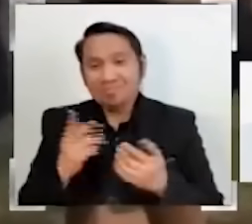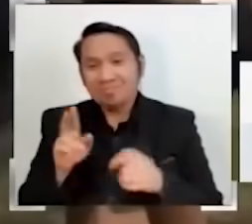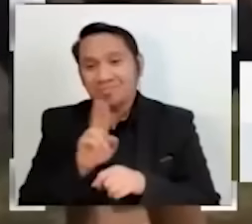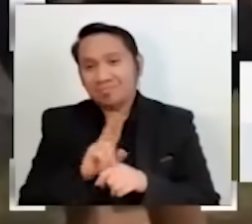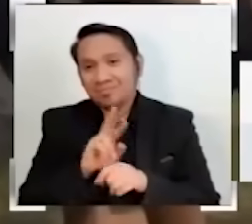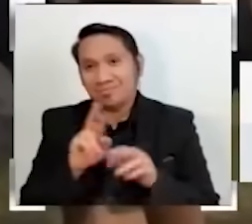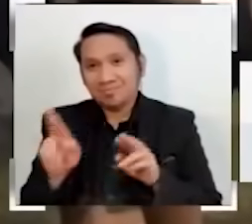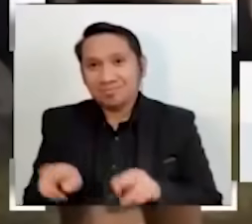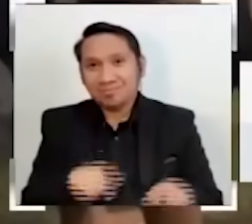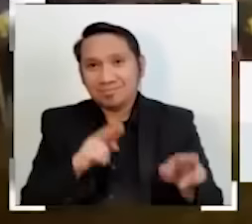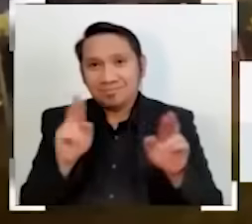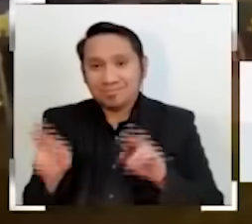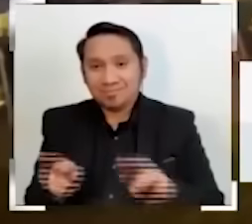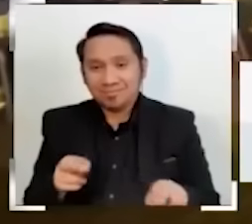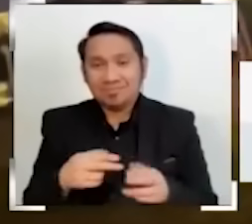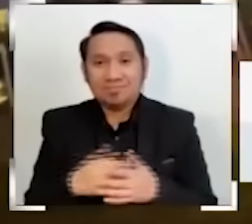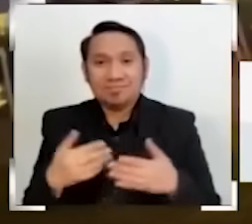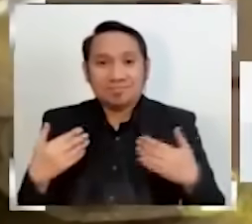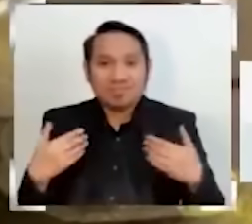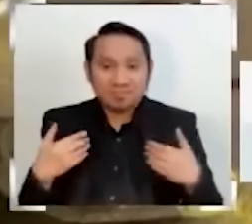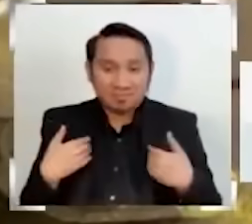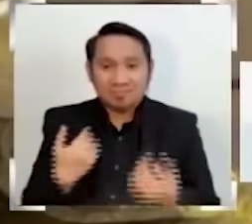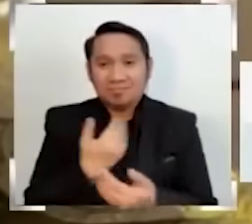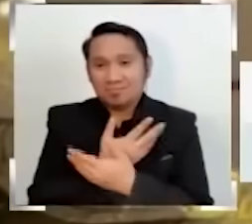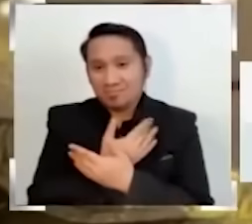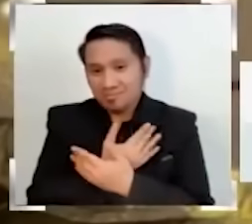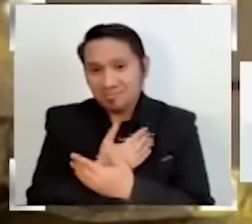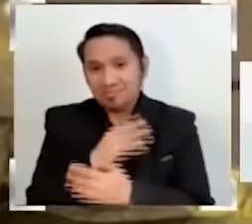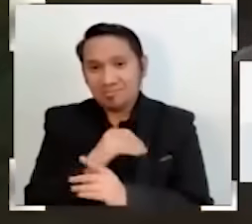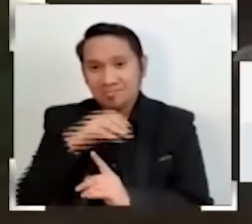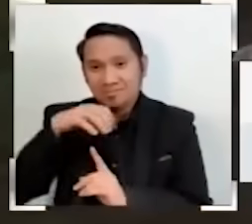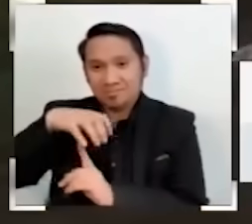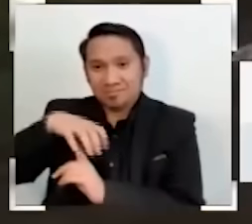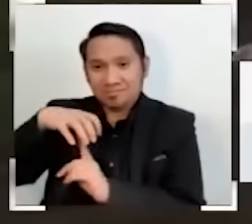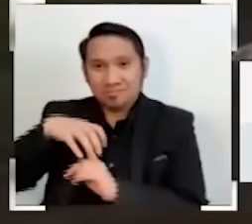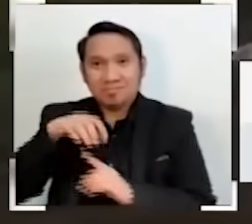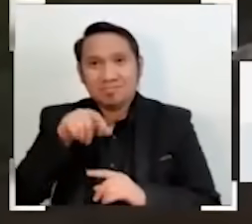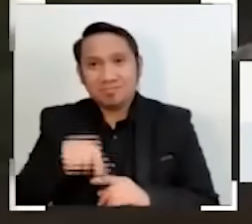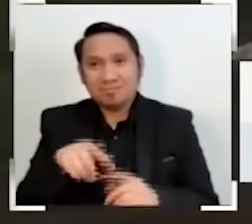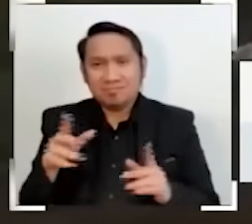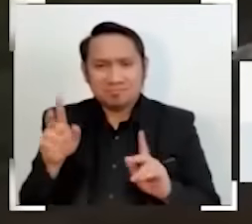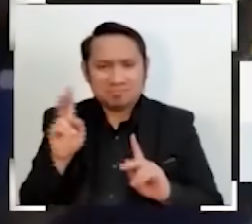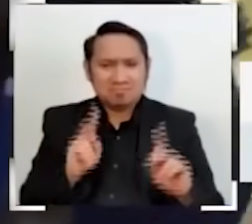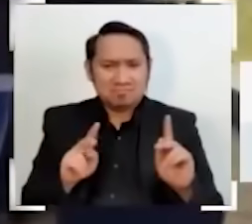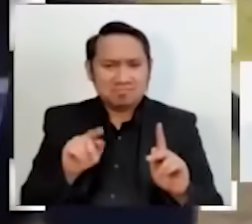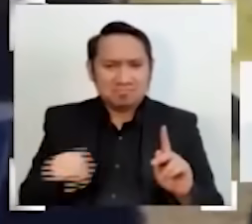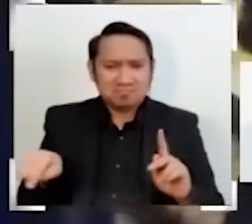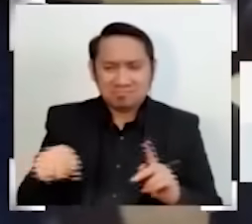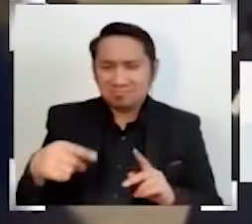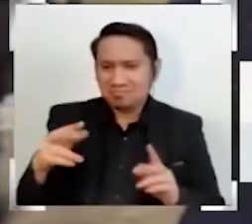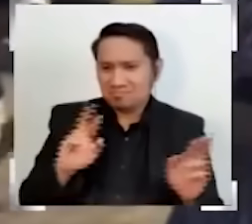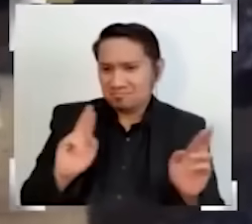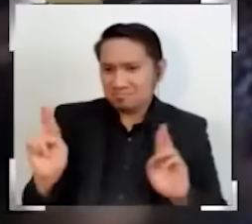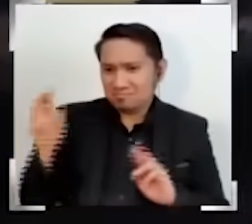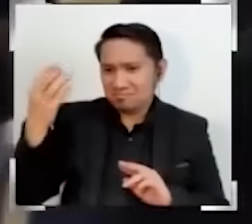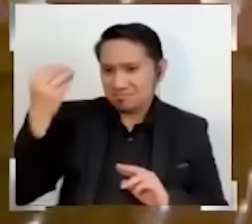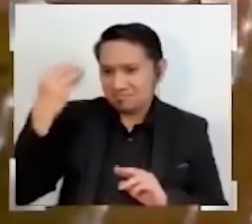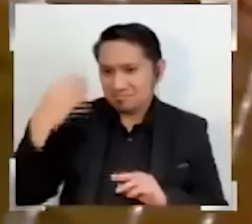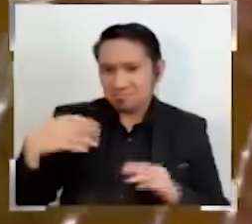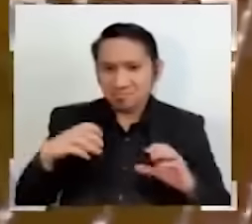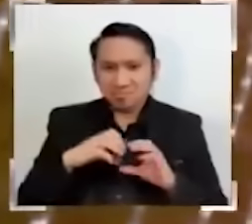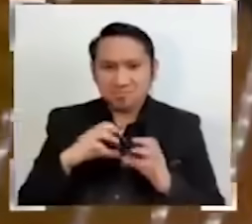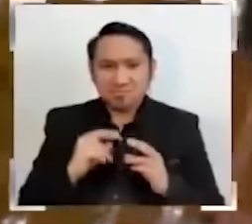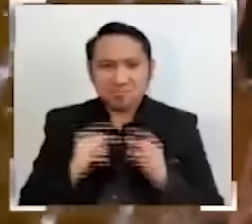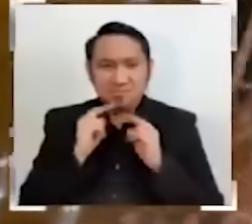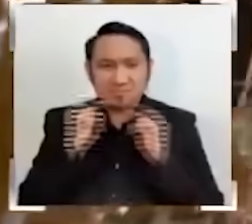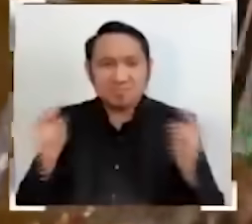mga giant butterflies at mushrooms, kaya game na nag-selfie ang mga residente. Para sa GMA Integrated News,